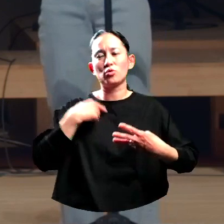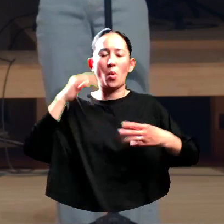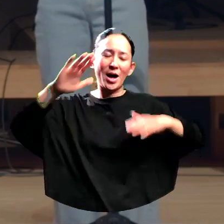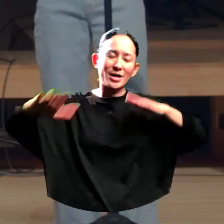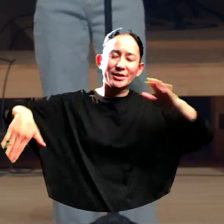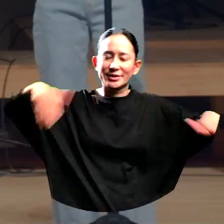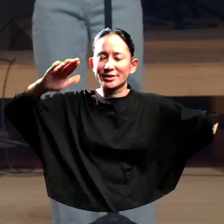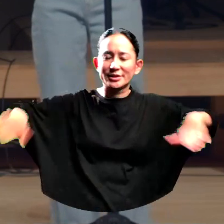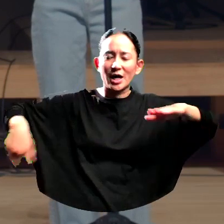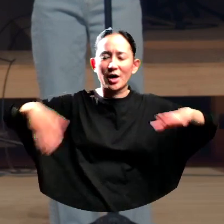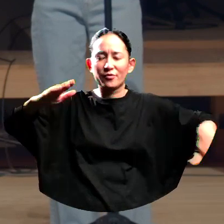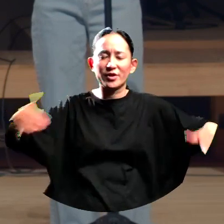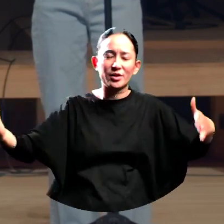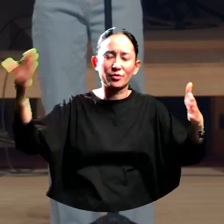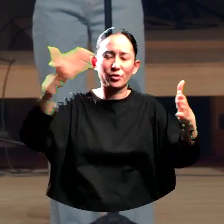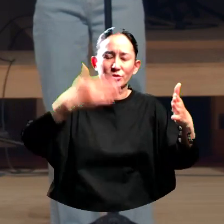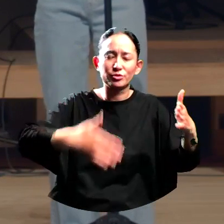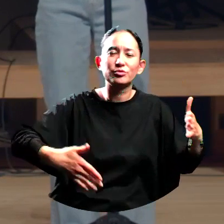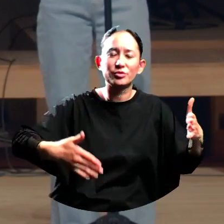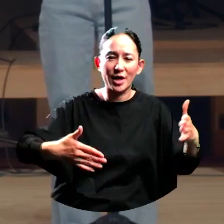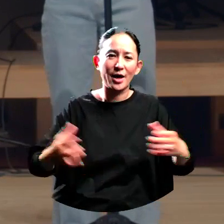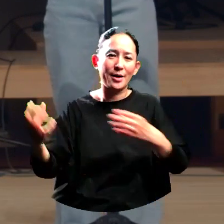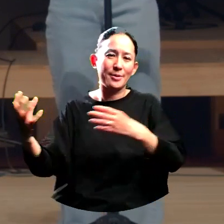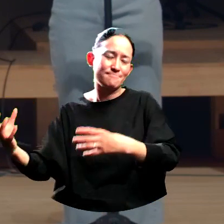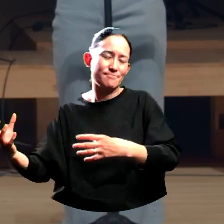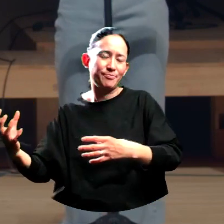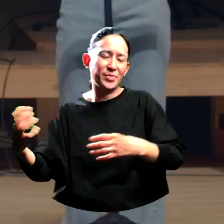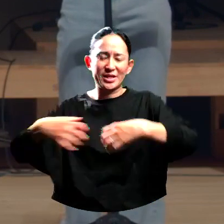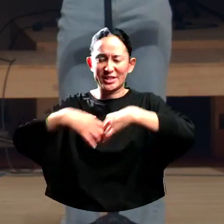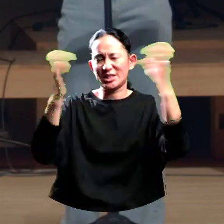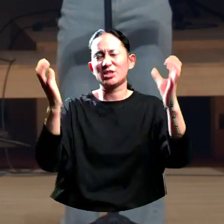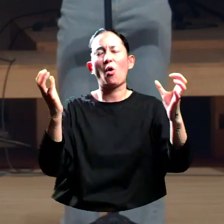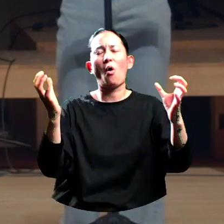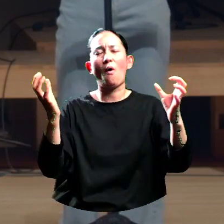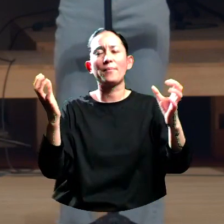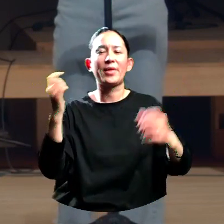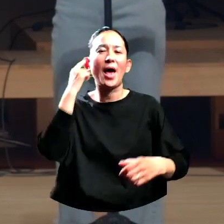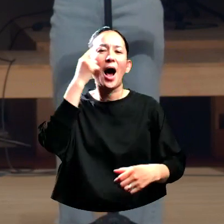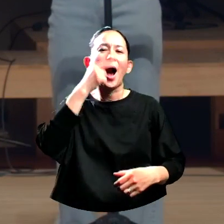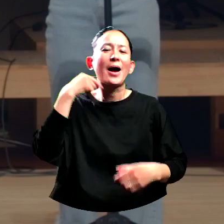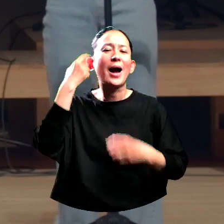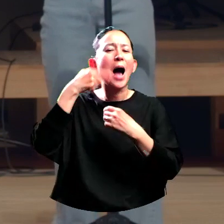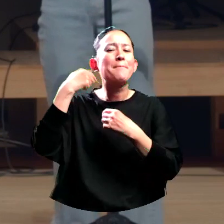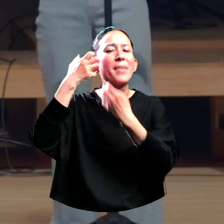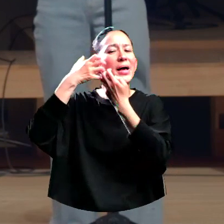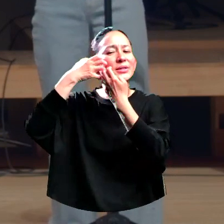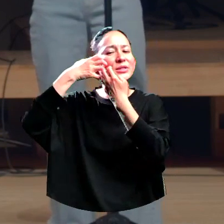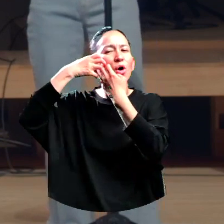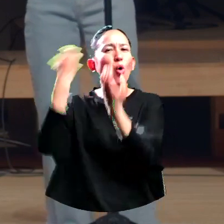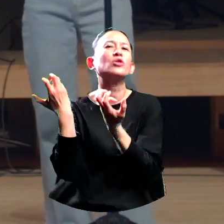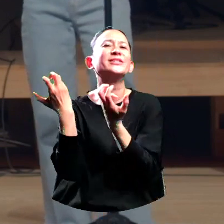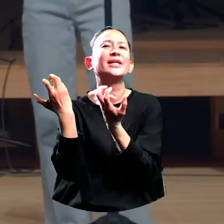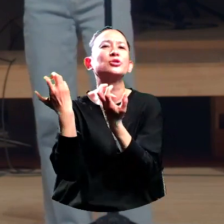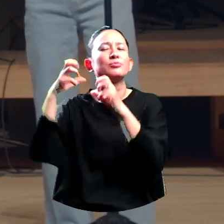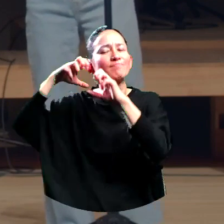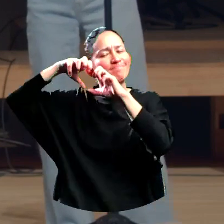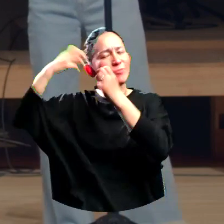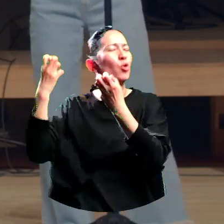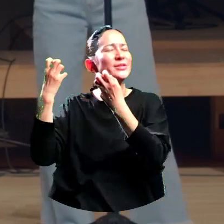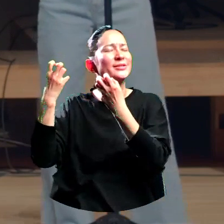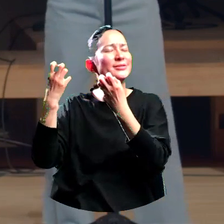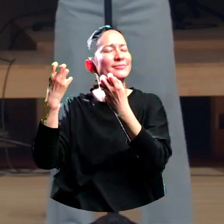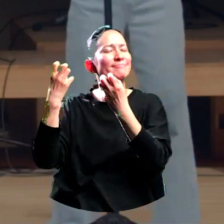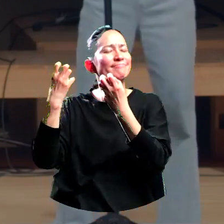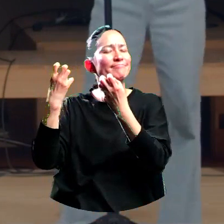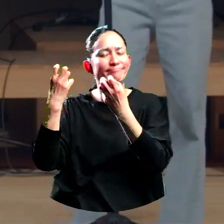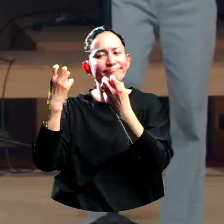7 years ago on January 27th. I fractured my face when I was surfing. その日最初は波はそんな大き